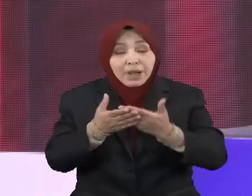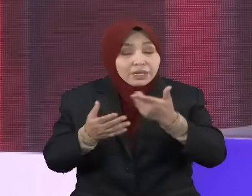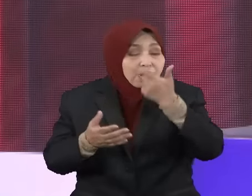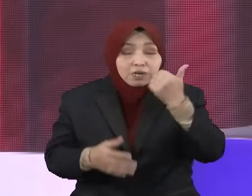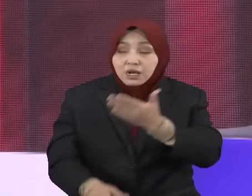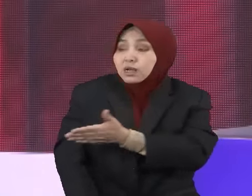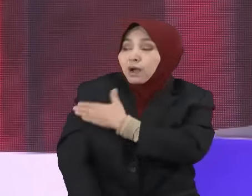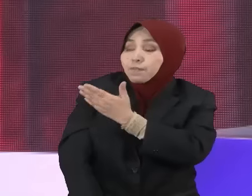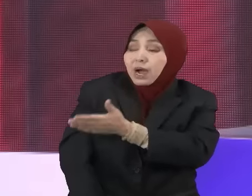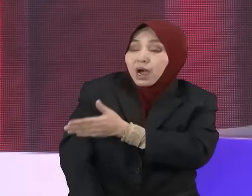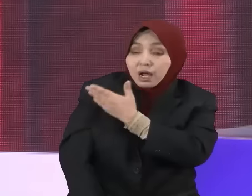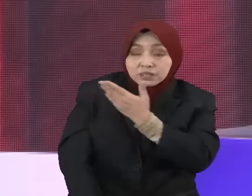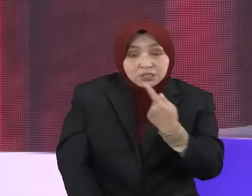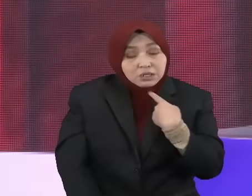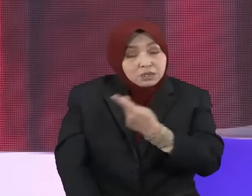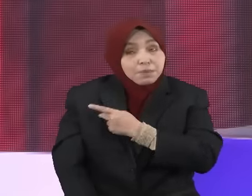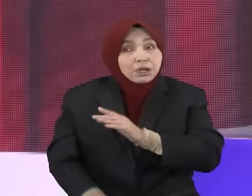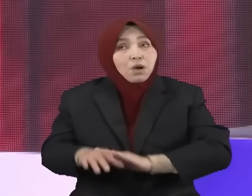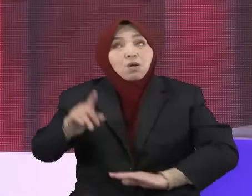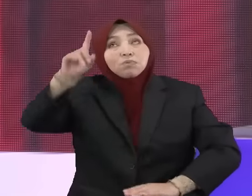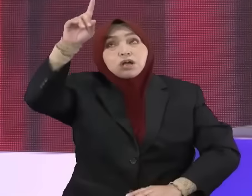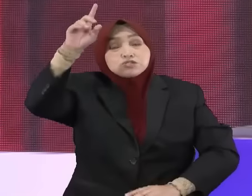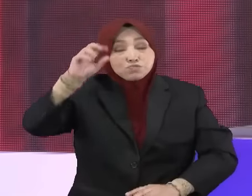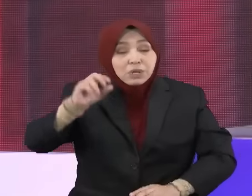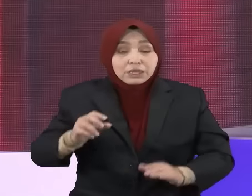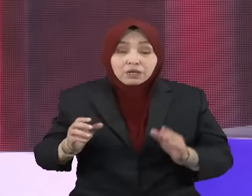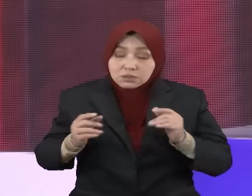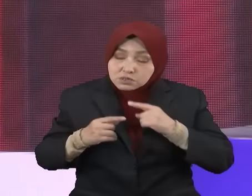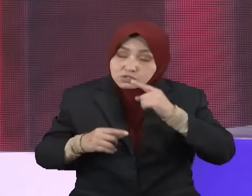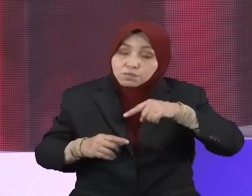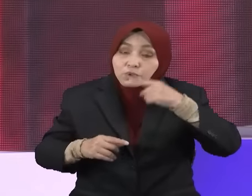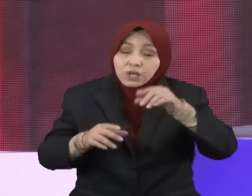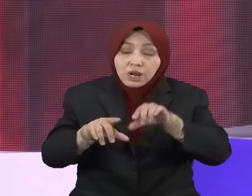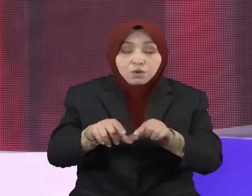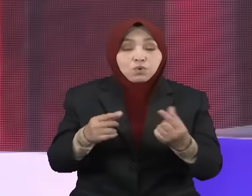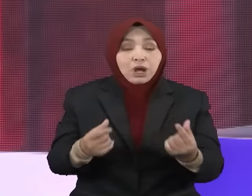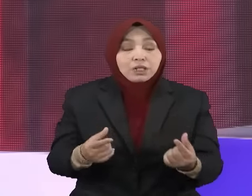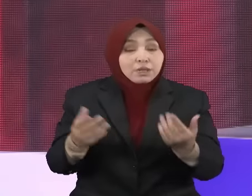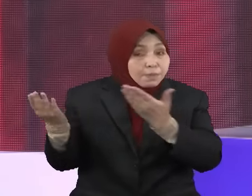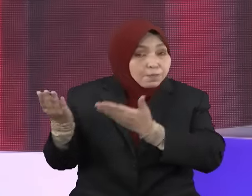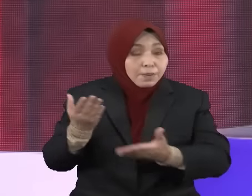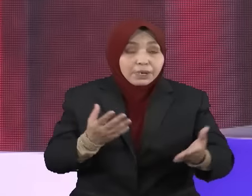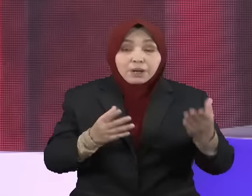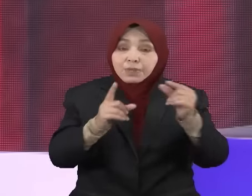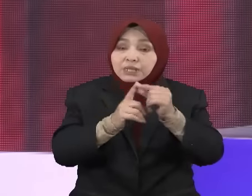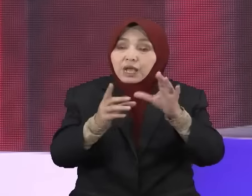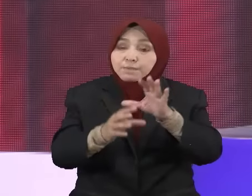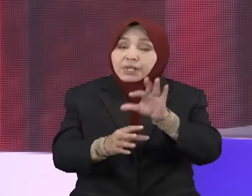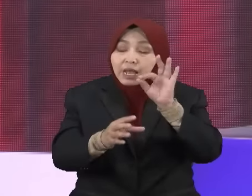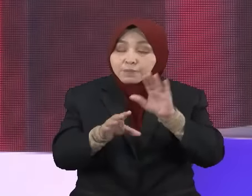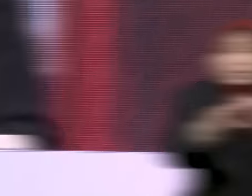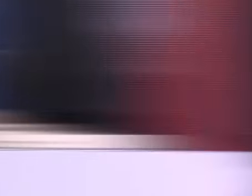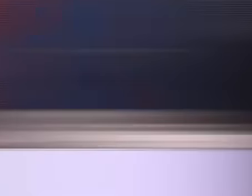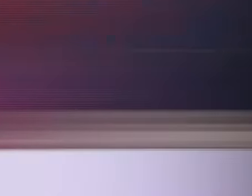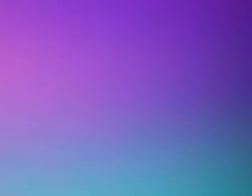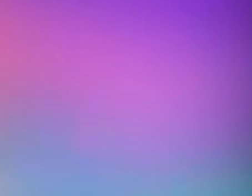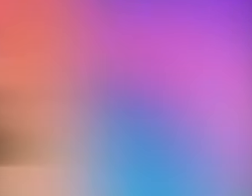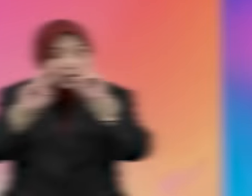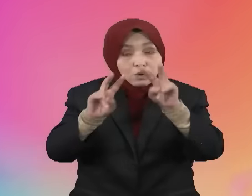kehambaan kita kepada Allah yang diseru di dalam Al-Quran. Membawa kepada perkataan pilihan pada hari ini, kita